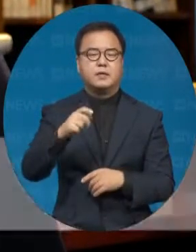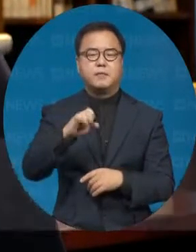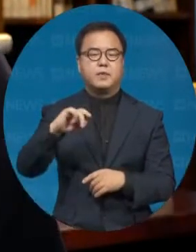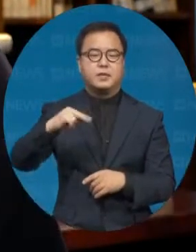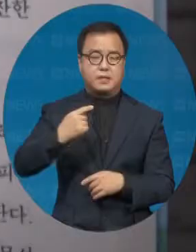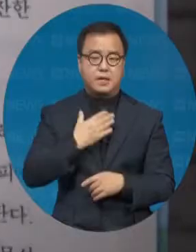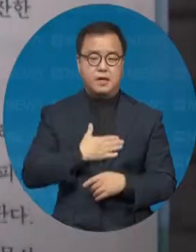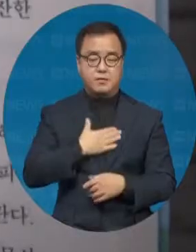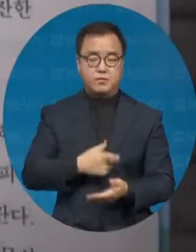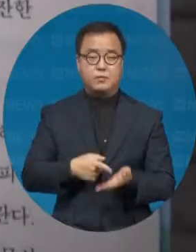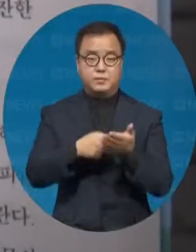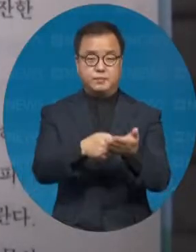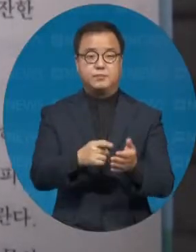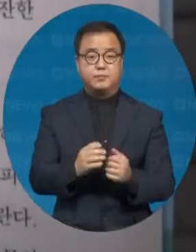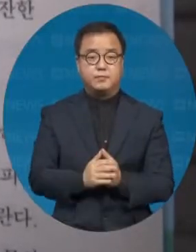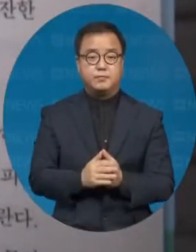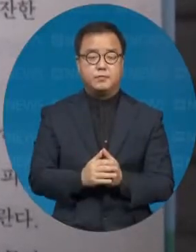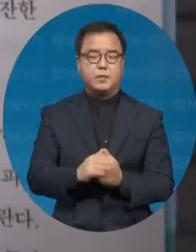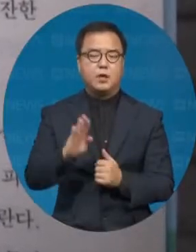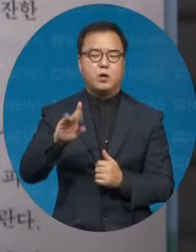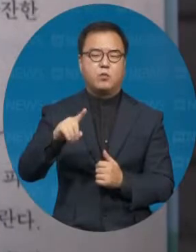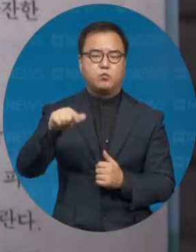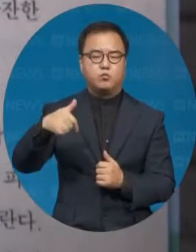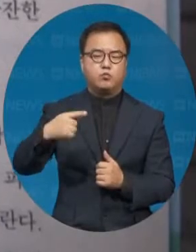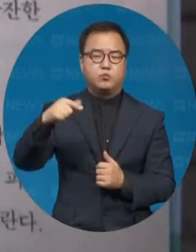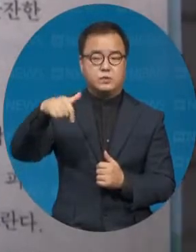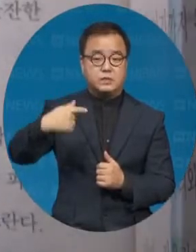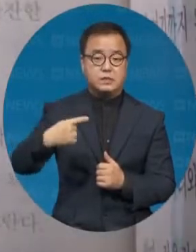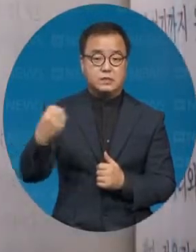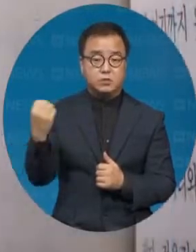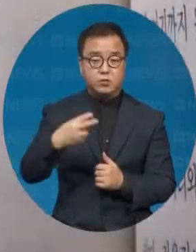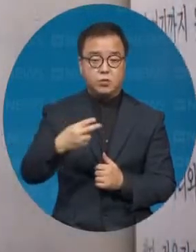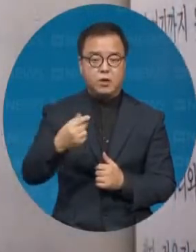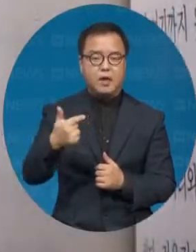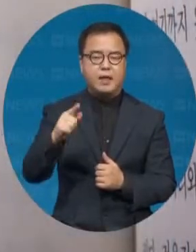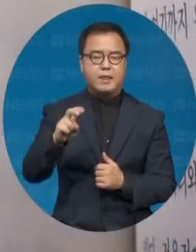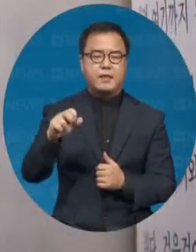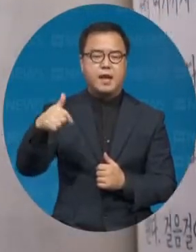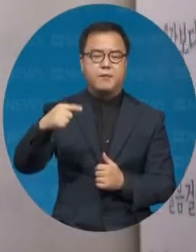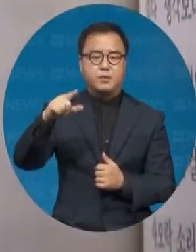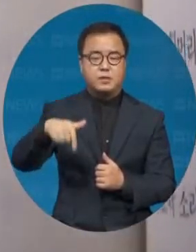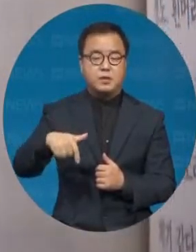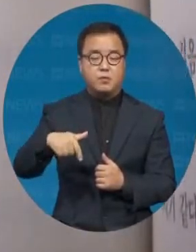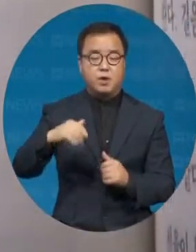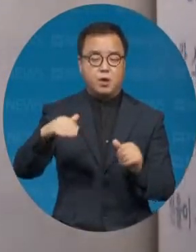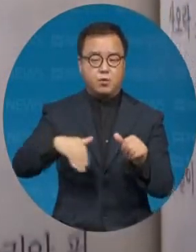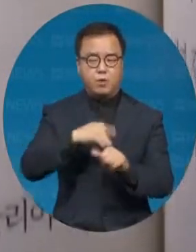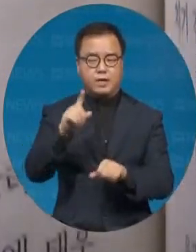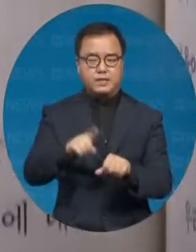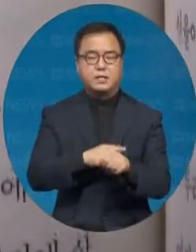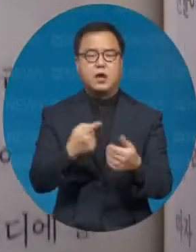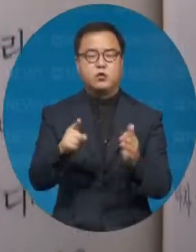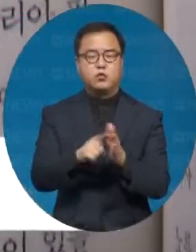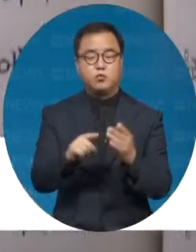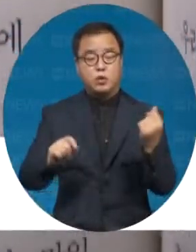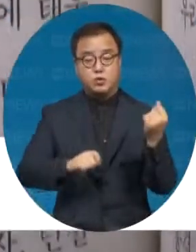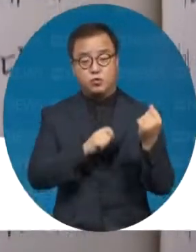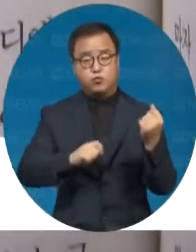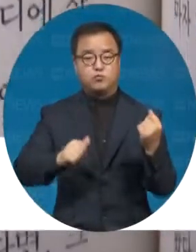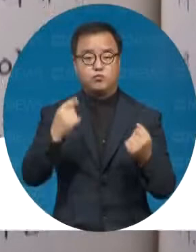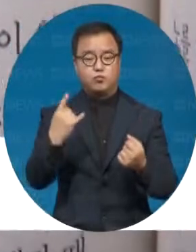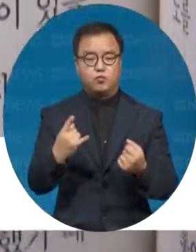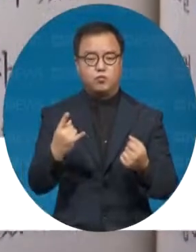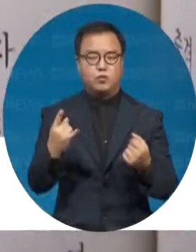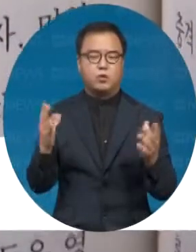됐습니다. 북극이나 남극과 같은 극지에선 환경을 위한 연주회도 열었는데요. 녹아내리는